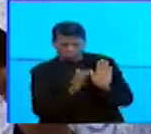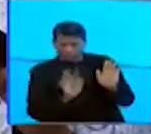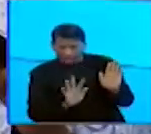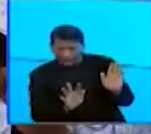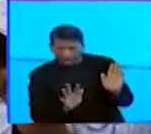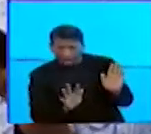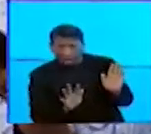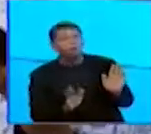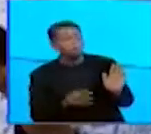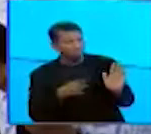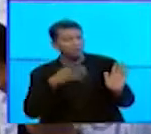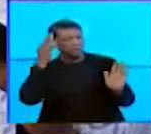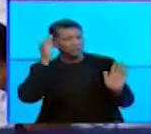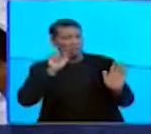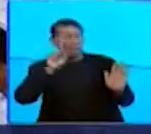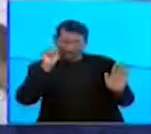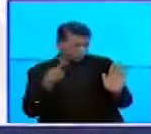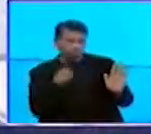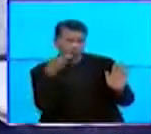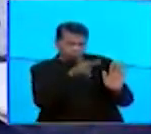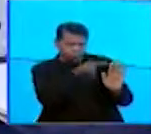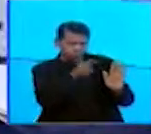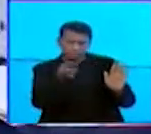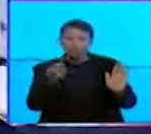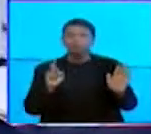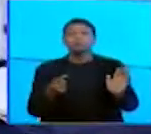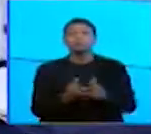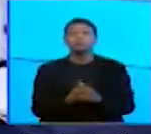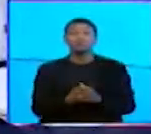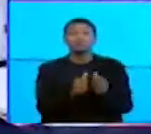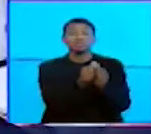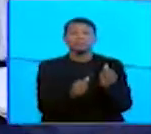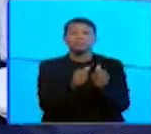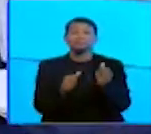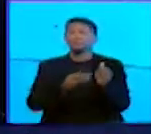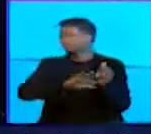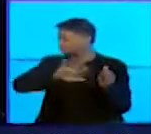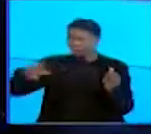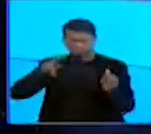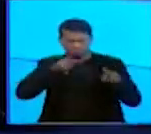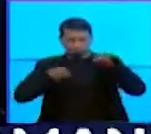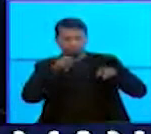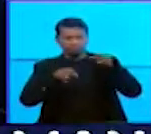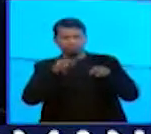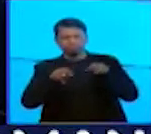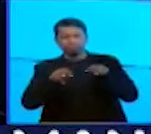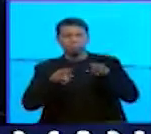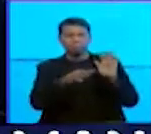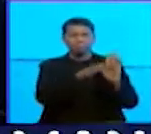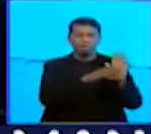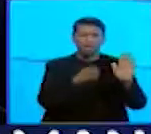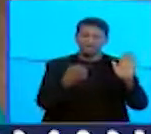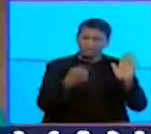keliling, kita cek, juga kesiswaan mengawasi. Pemkot Madiun menyiapkan titik lokasi belajar tatap muka di luar